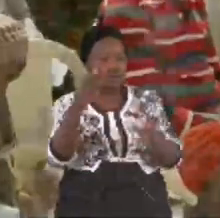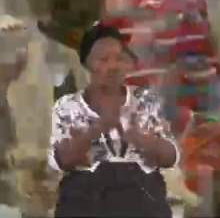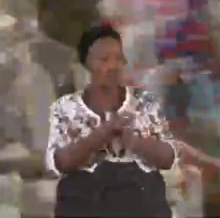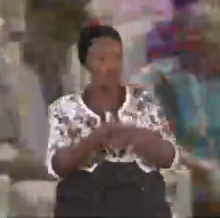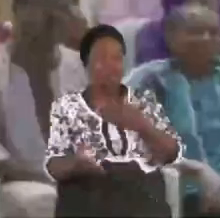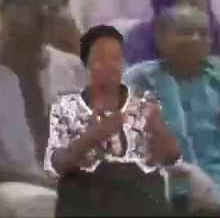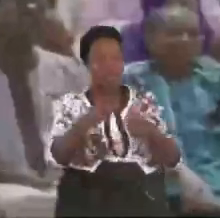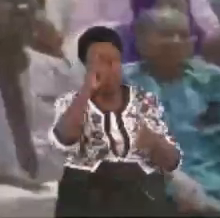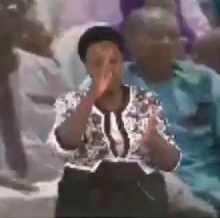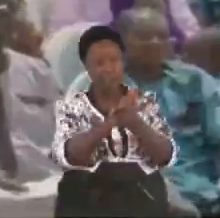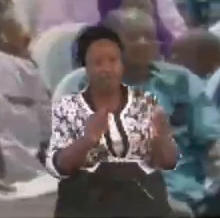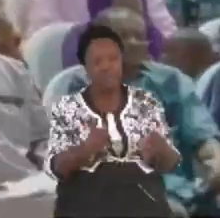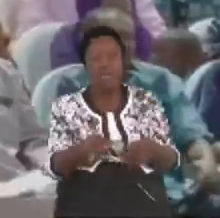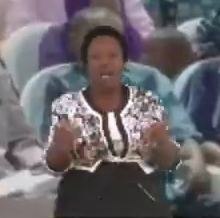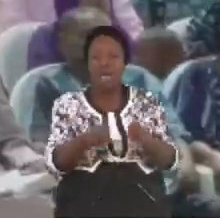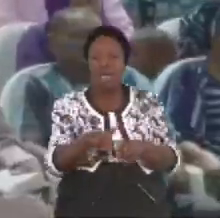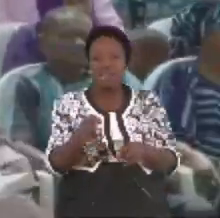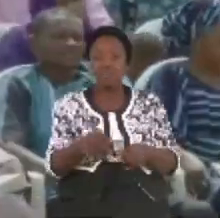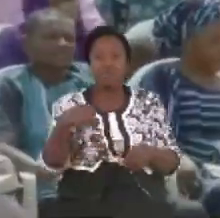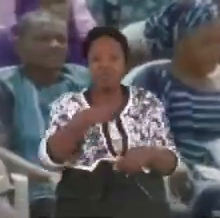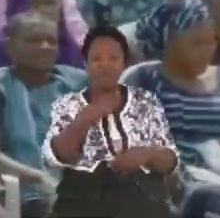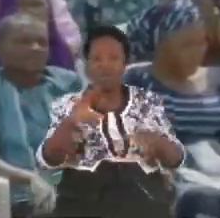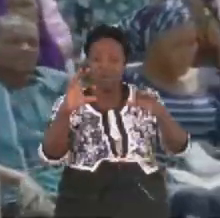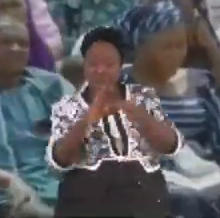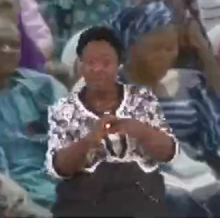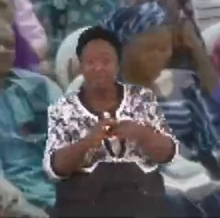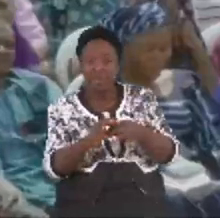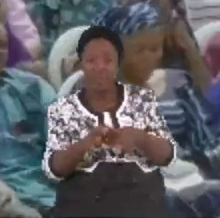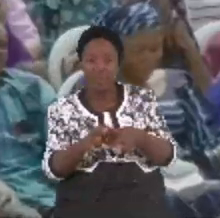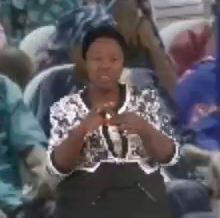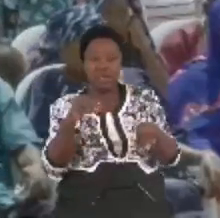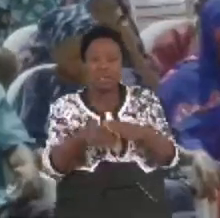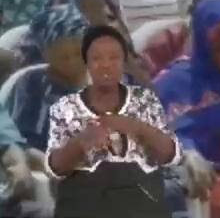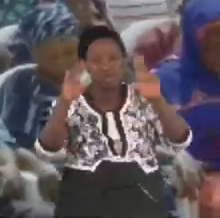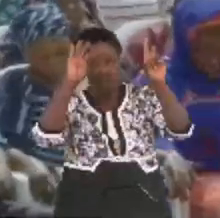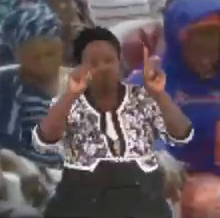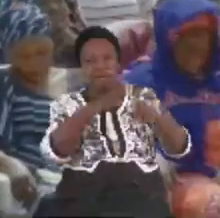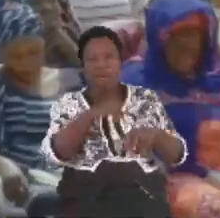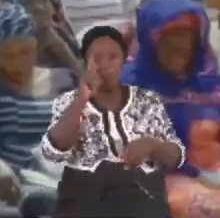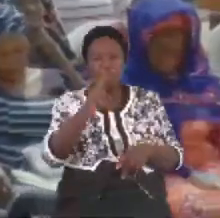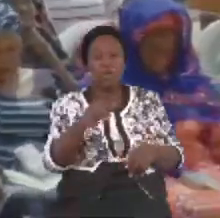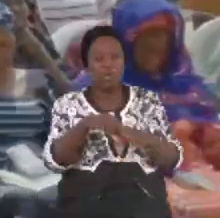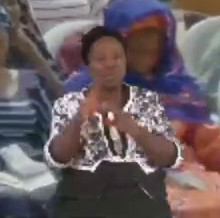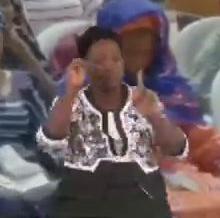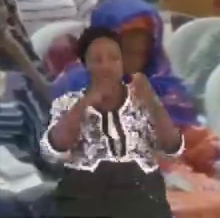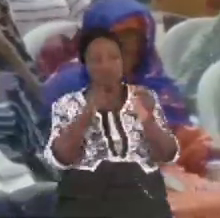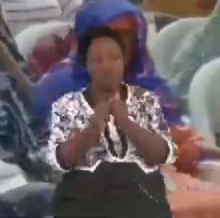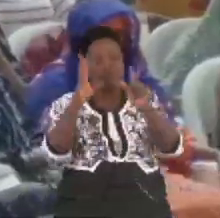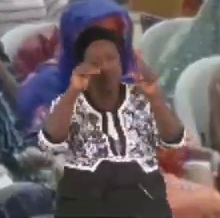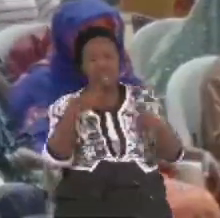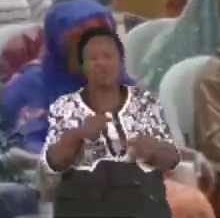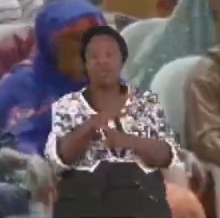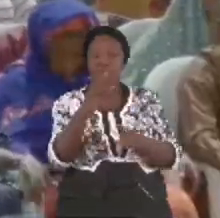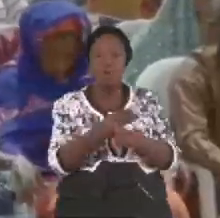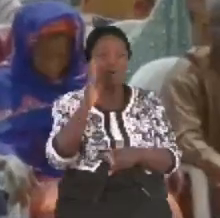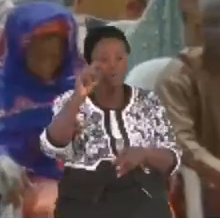sommes un, comme nous sommes unis, unis en lui, un en lui et avec lui, le monde croira